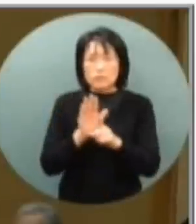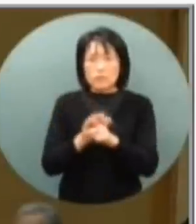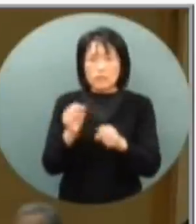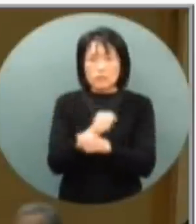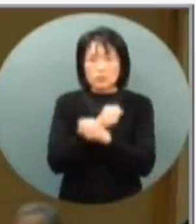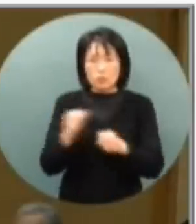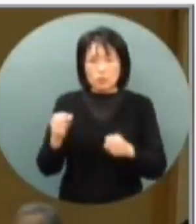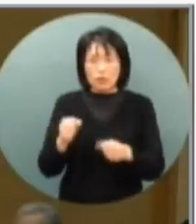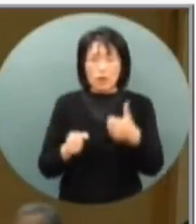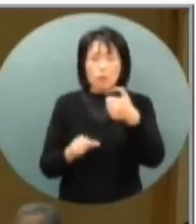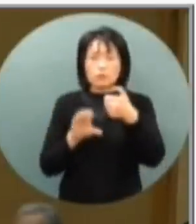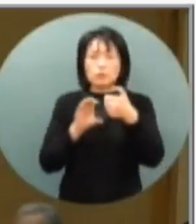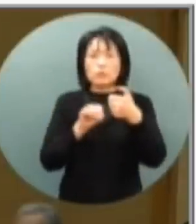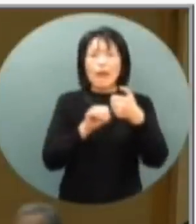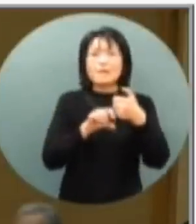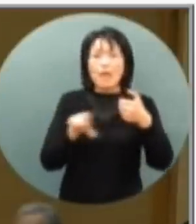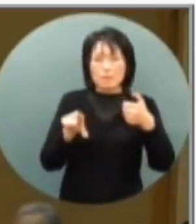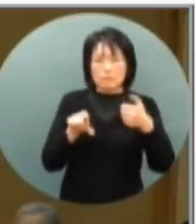万